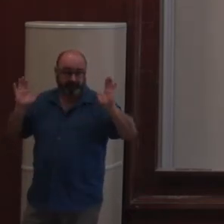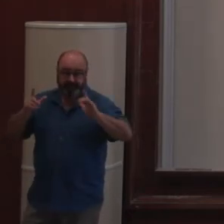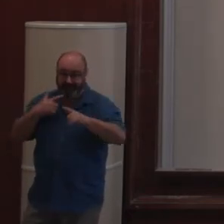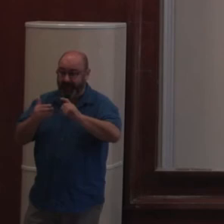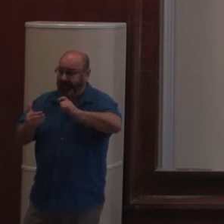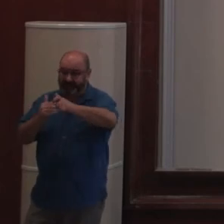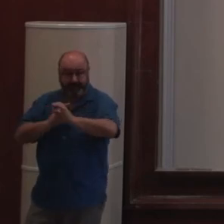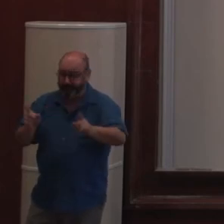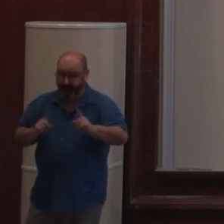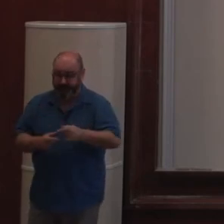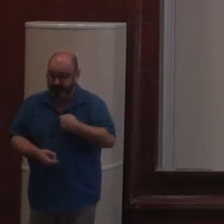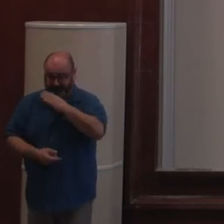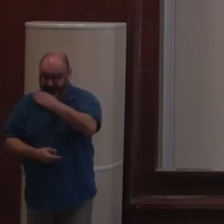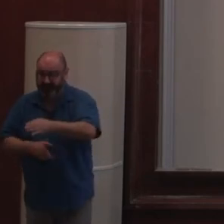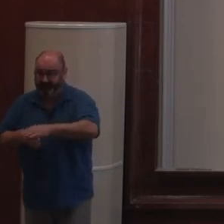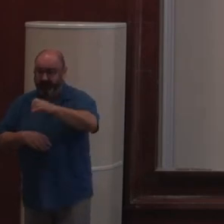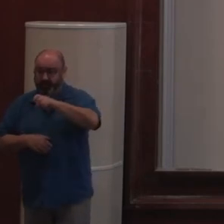'interface. La seule façon de lui parler, c'est avec curl.